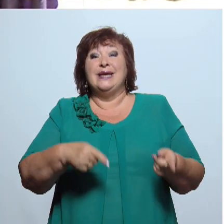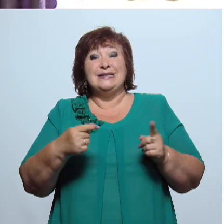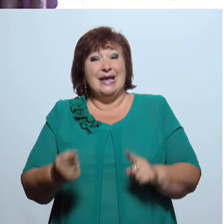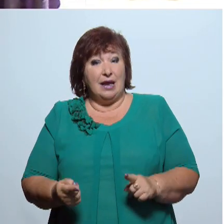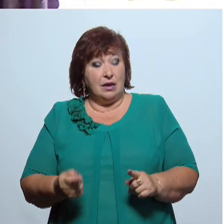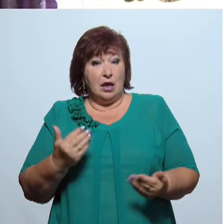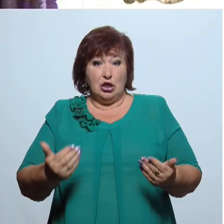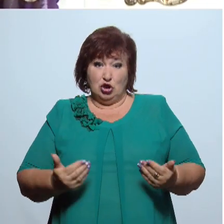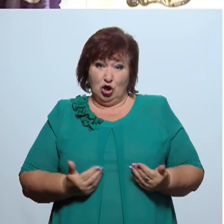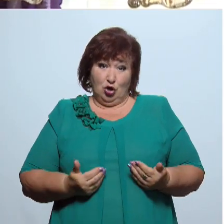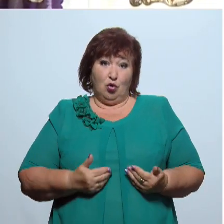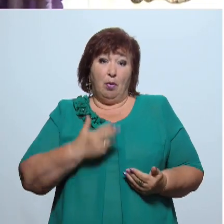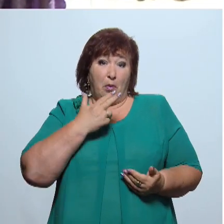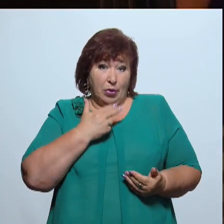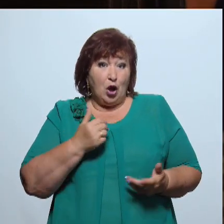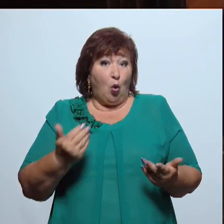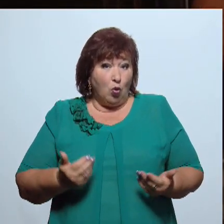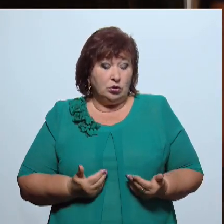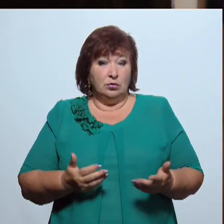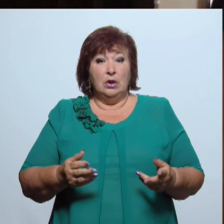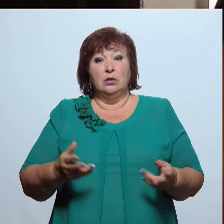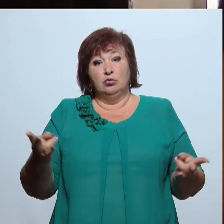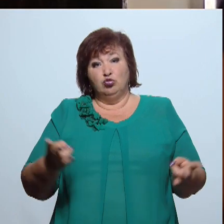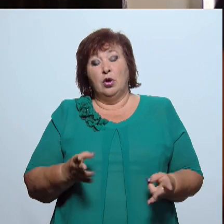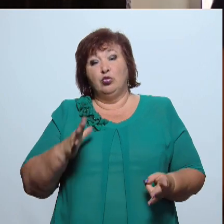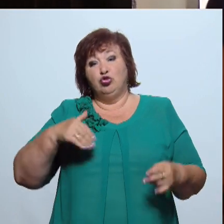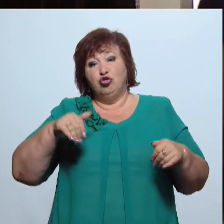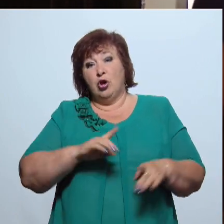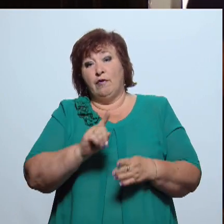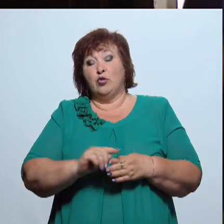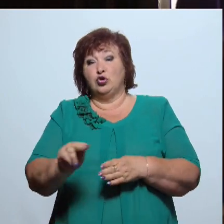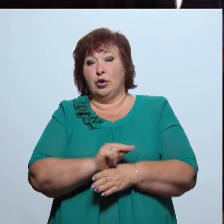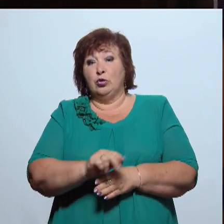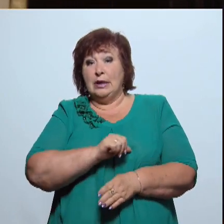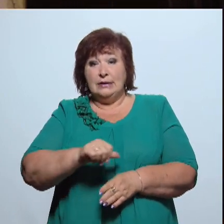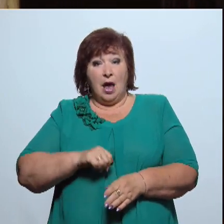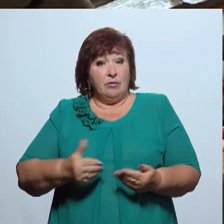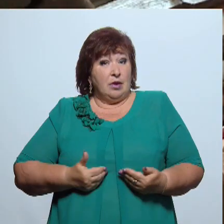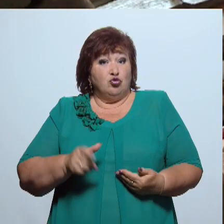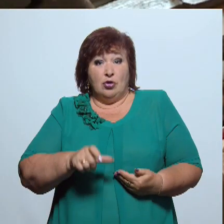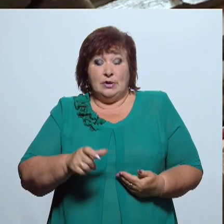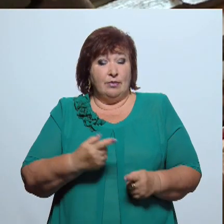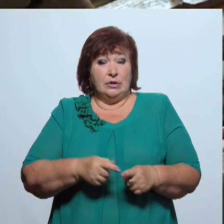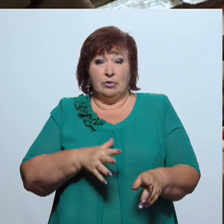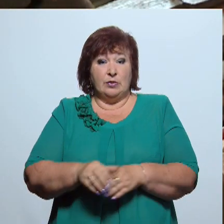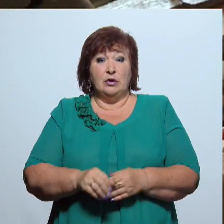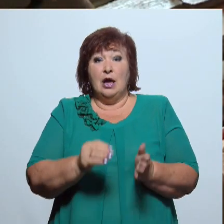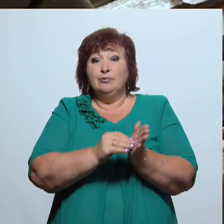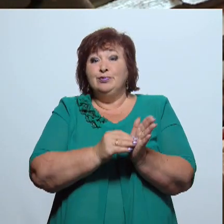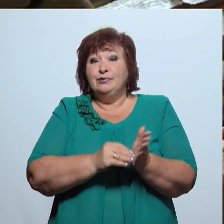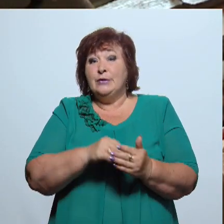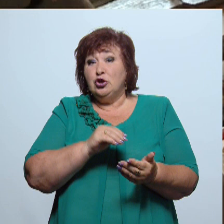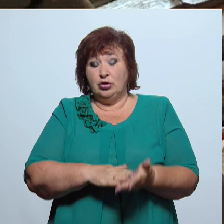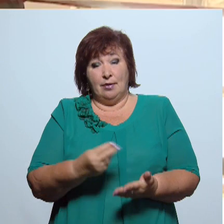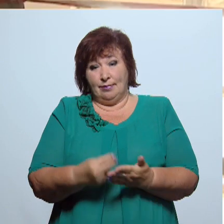жилье посчитают пригодным, ижевчанам придется решать вопрос с ремонтом. Самим жильцам с этим не справиться. На счетах дома недостаточно